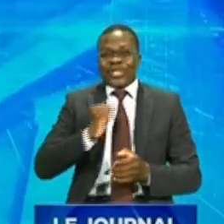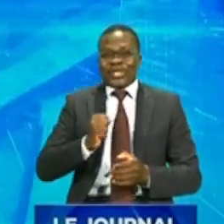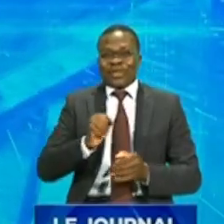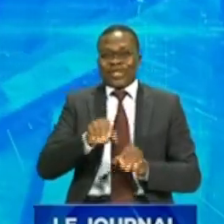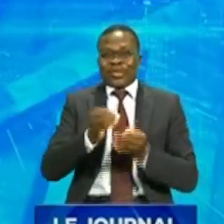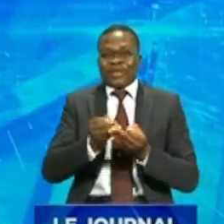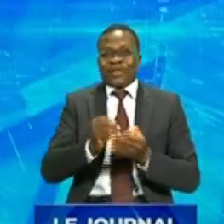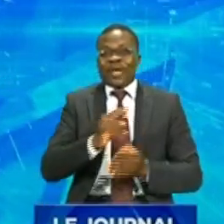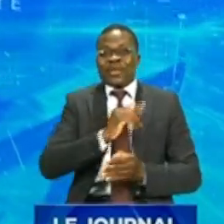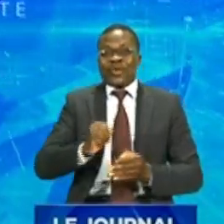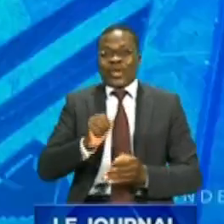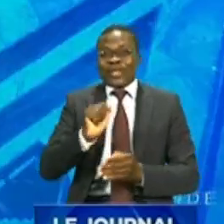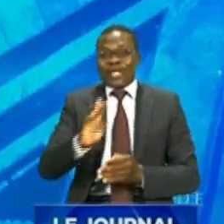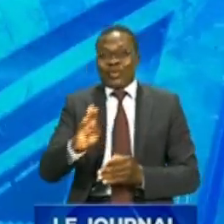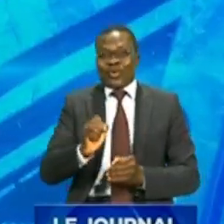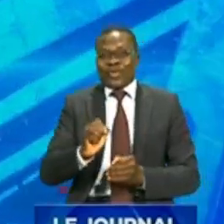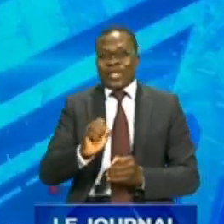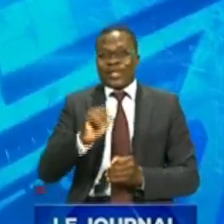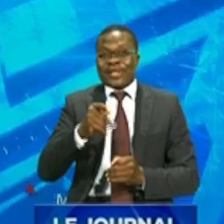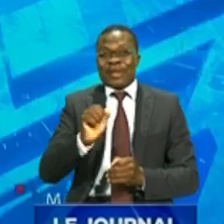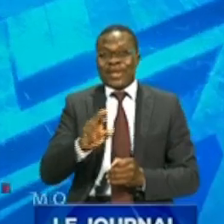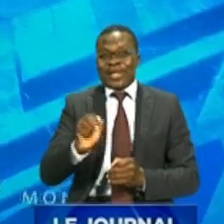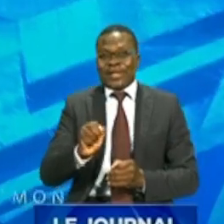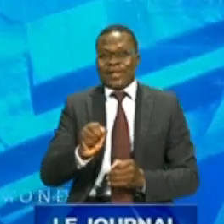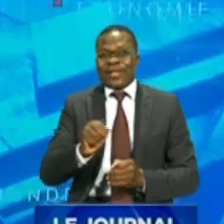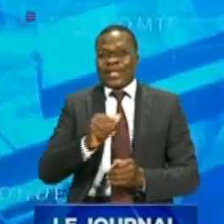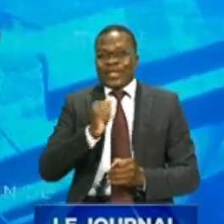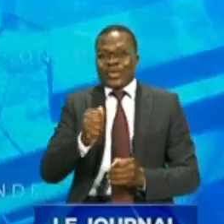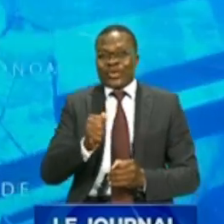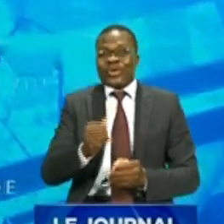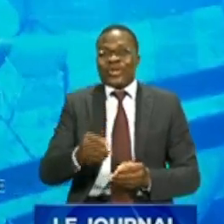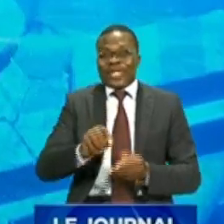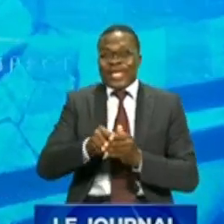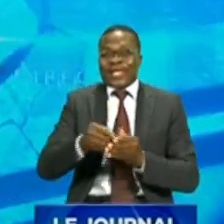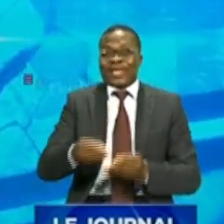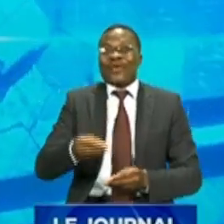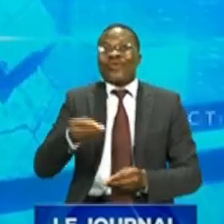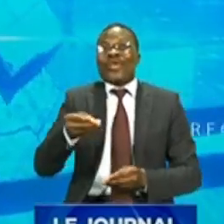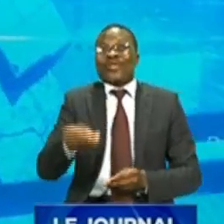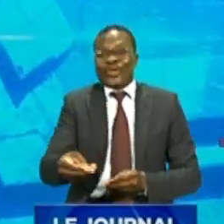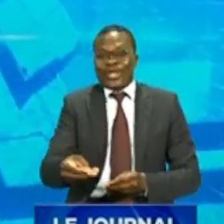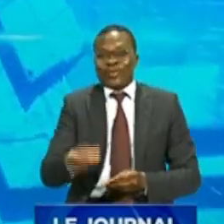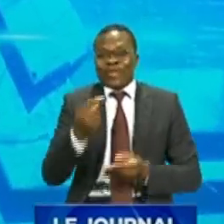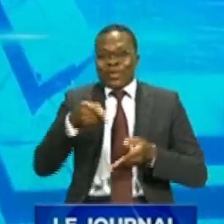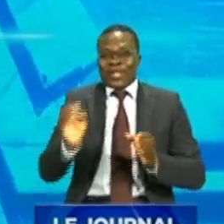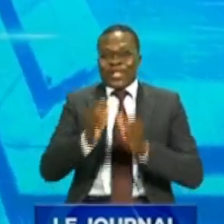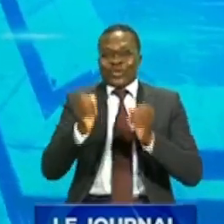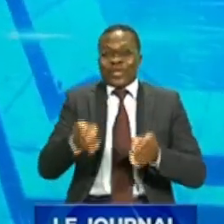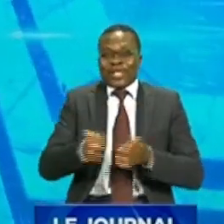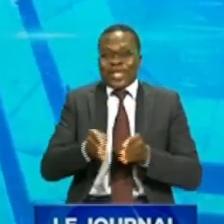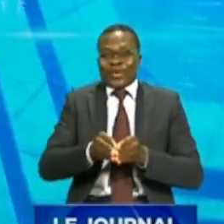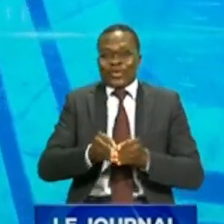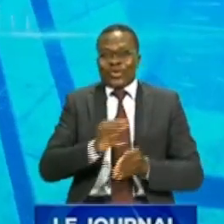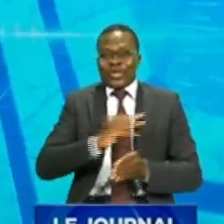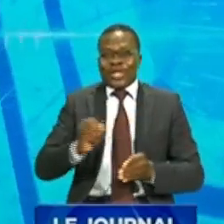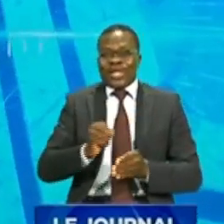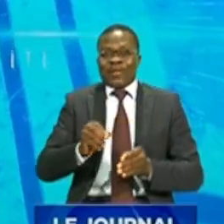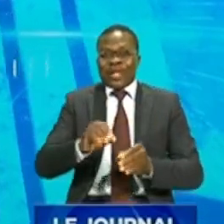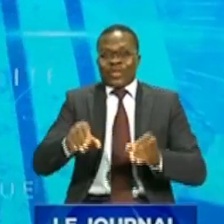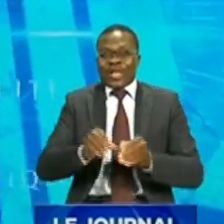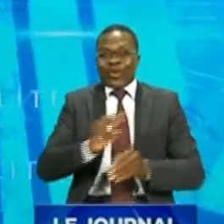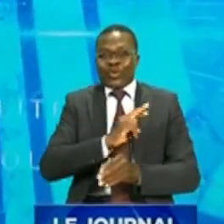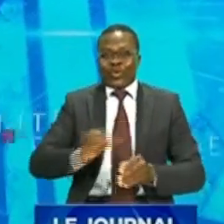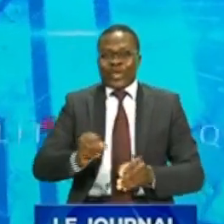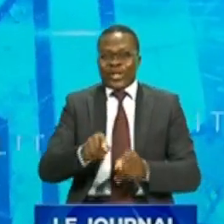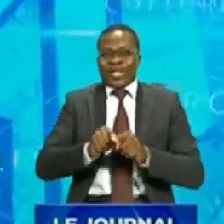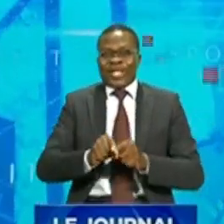familles royales d'Abomey, en abrégé CAFRA. Les clés ont été remises au souverain au cours d'une cérémonie qui a réuni les membres de la cour royale